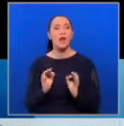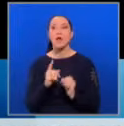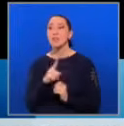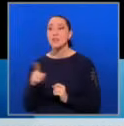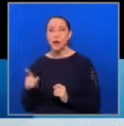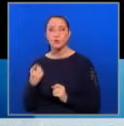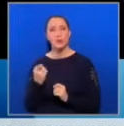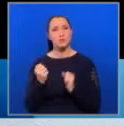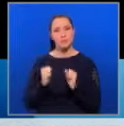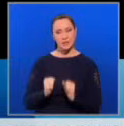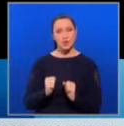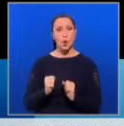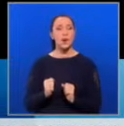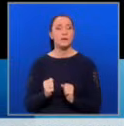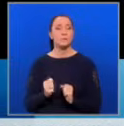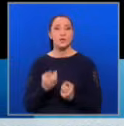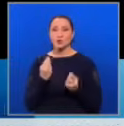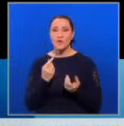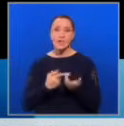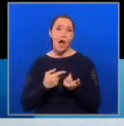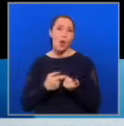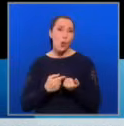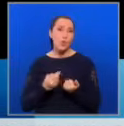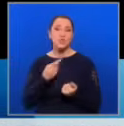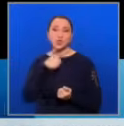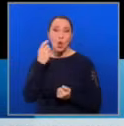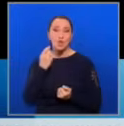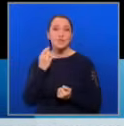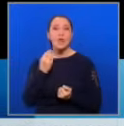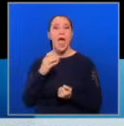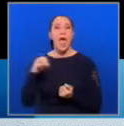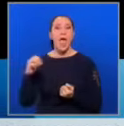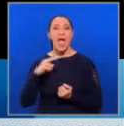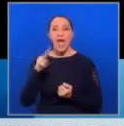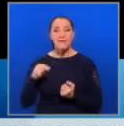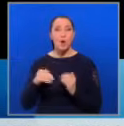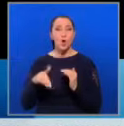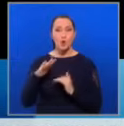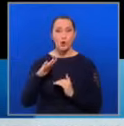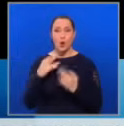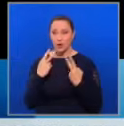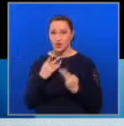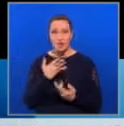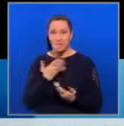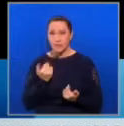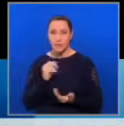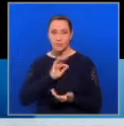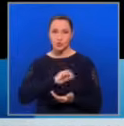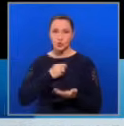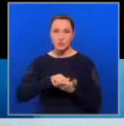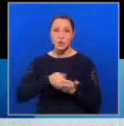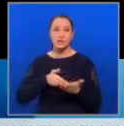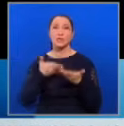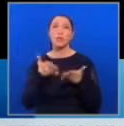всъщност този престой им е излязъл с няколко стотин евро отгоре оказва се обаче че те едва ли ще получат обезщетение заради лошото време което се